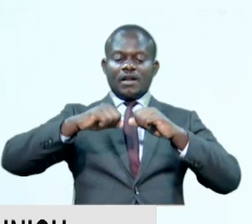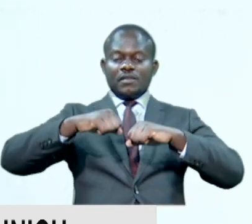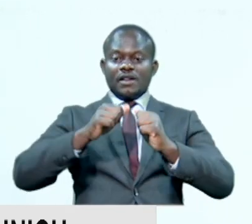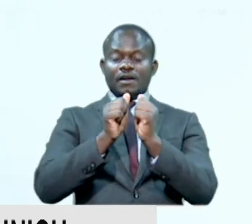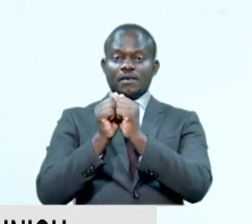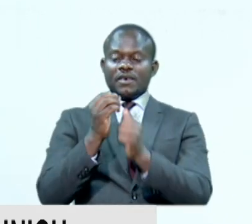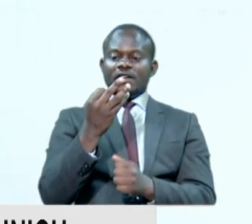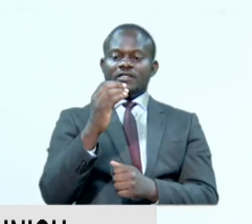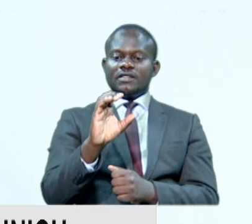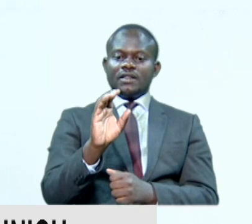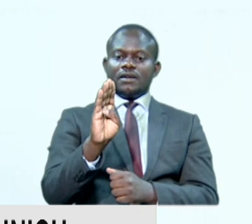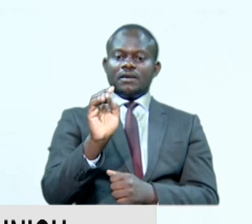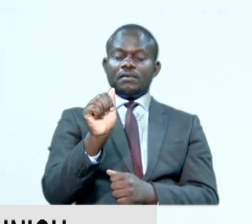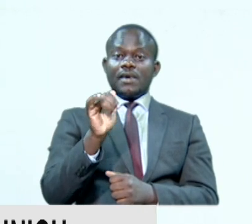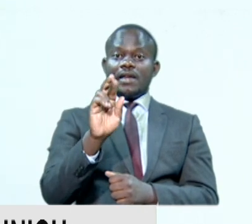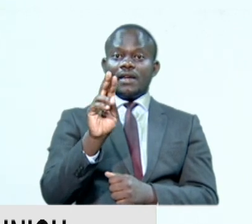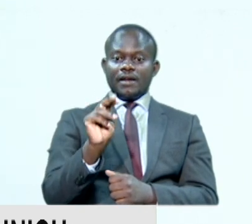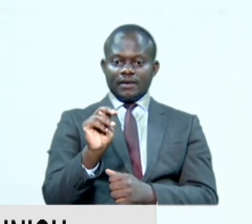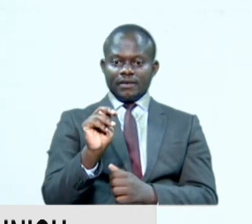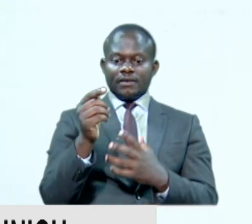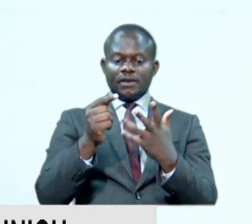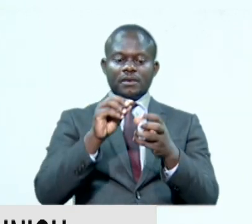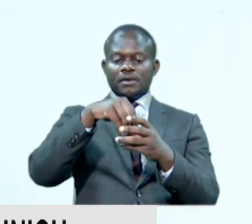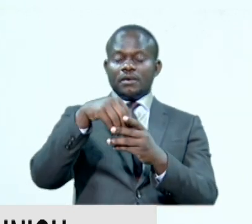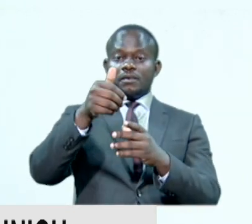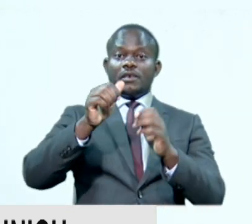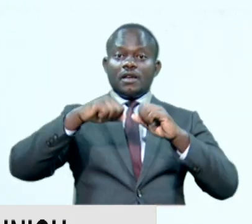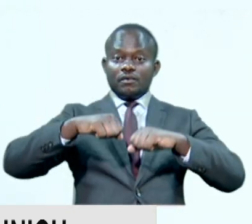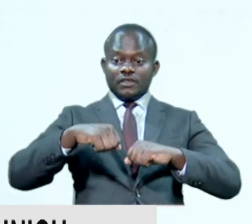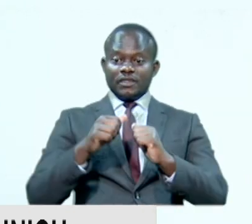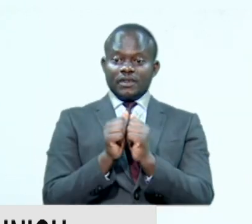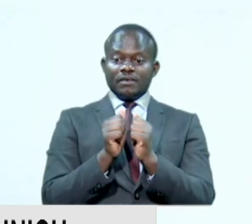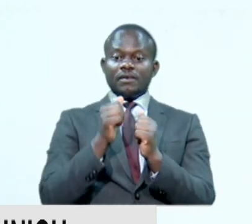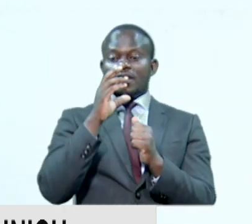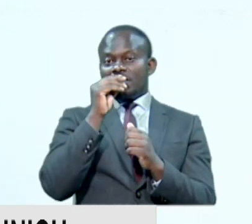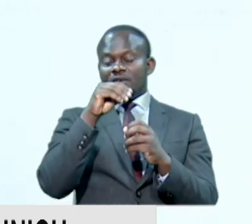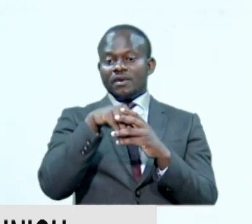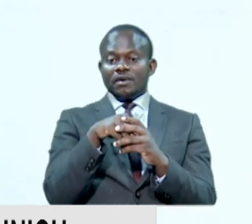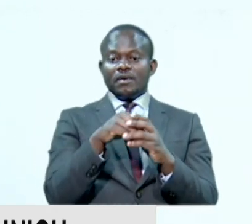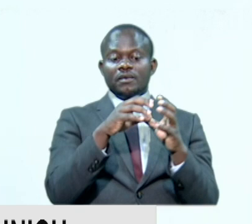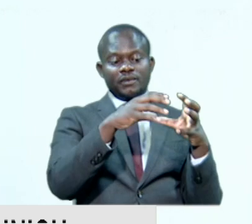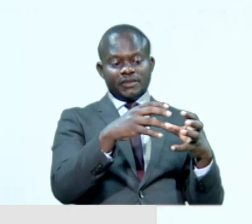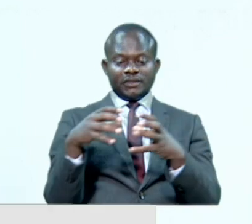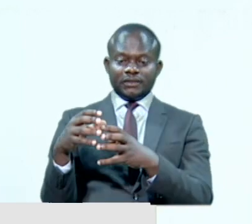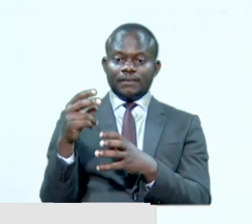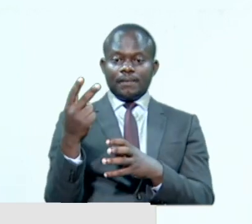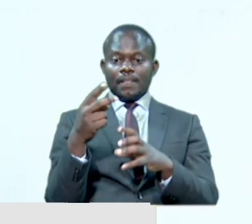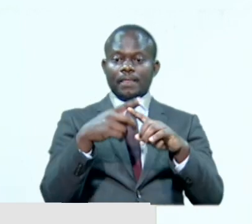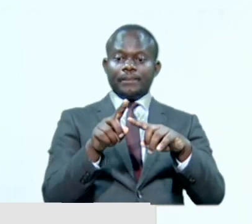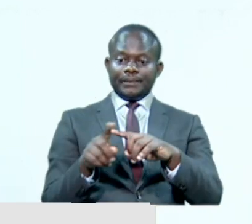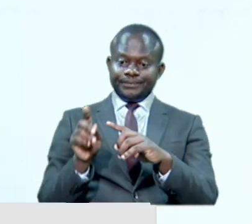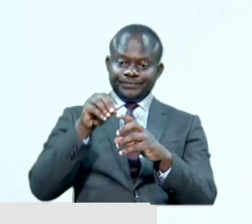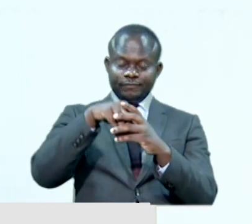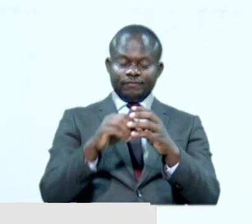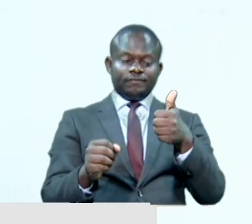na FC Bayern ama ibikubiye muri ayo masezerano nabivuga nko mu bice bibiri bitandukanye